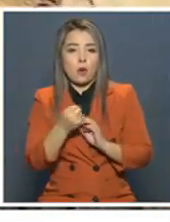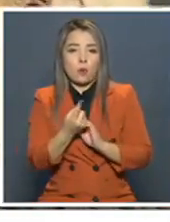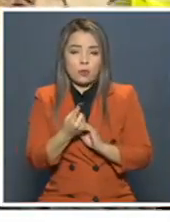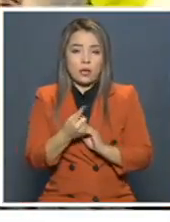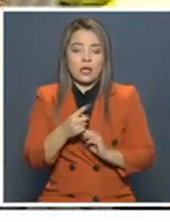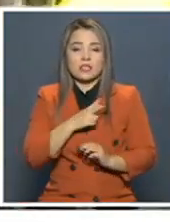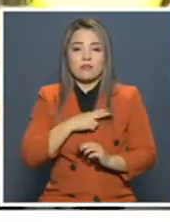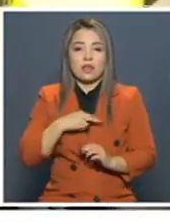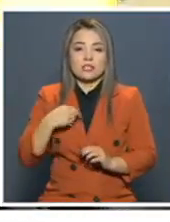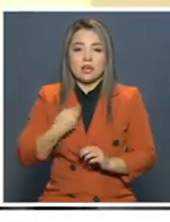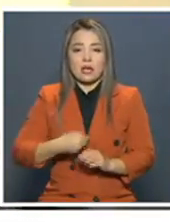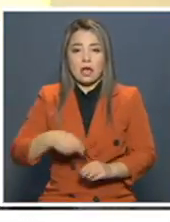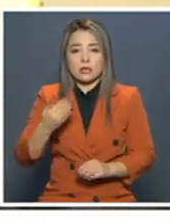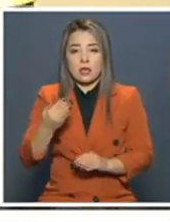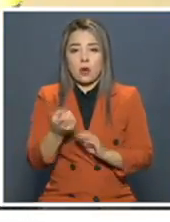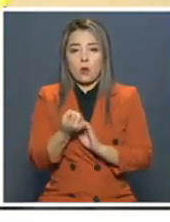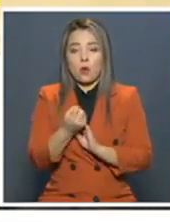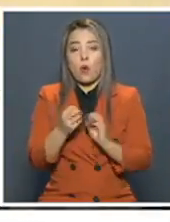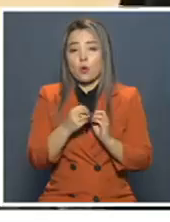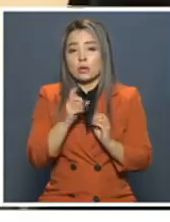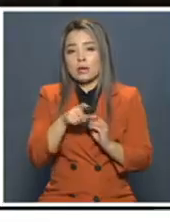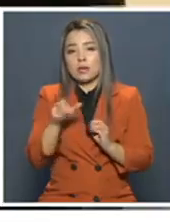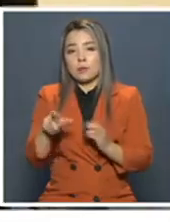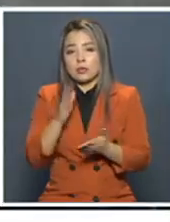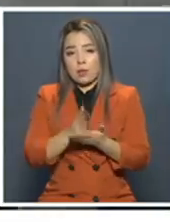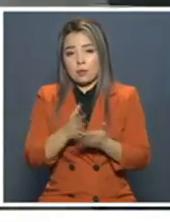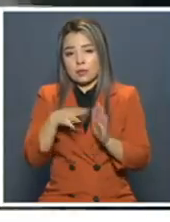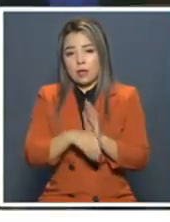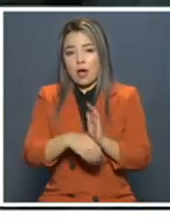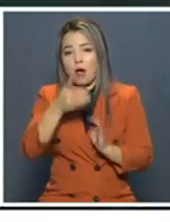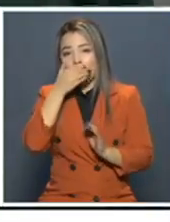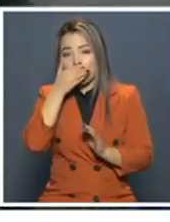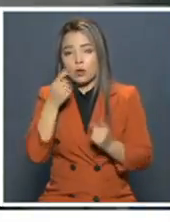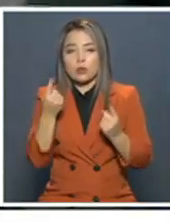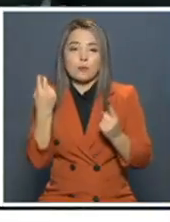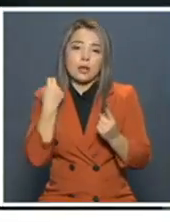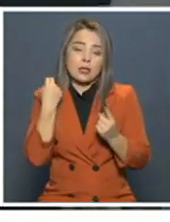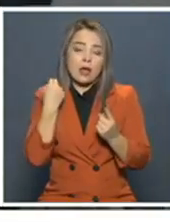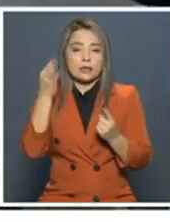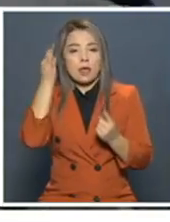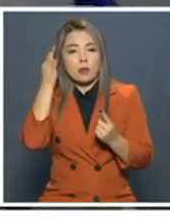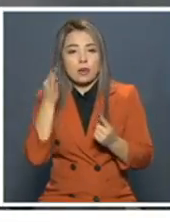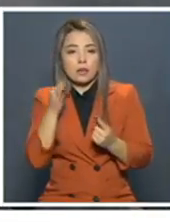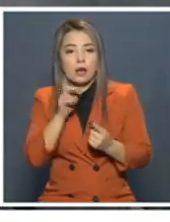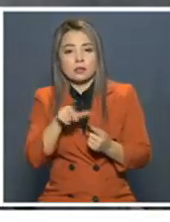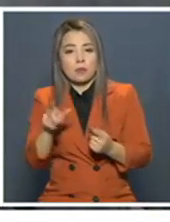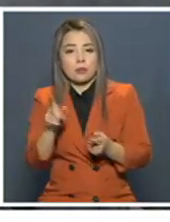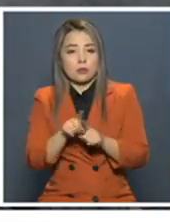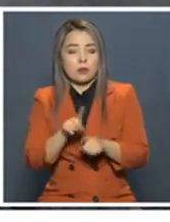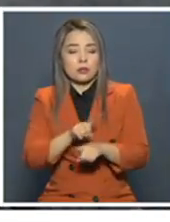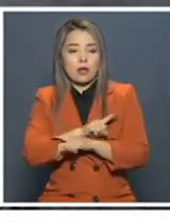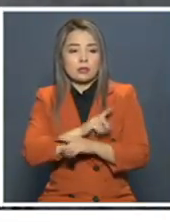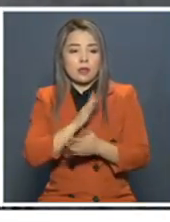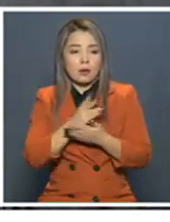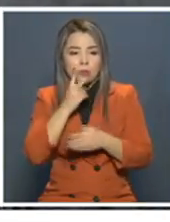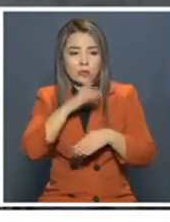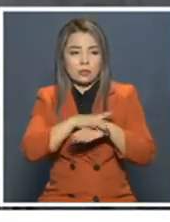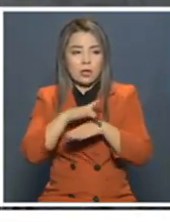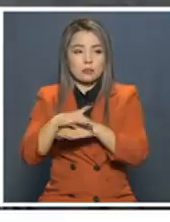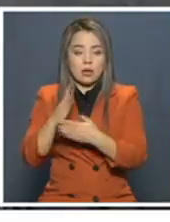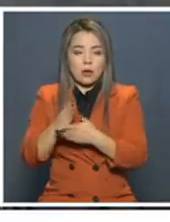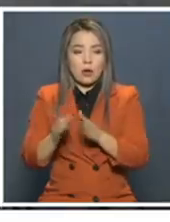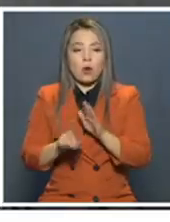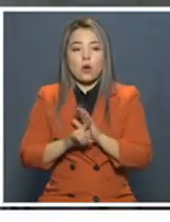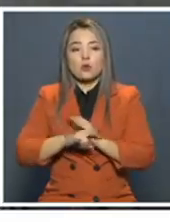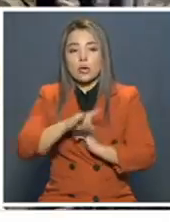11, Швецияның 10 азаматы бар. Сонымен қатар Ауғанстан, Ұлыбритания, Германия азаматтарда мерт болды. Ұшақтың